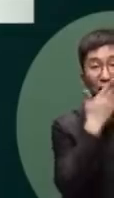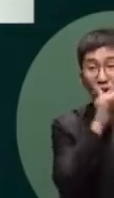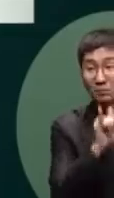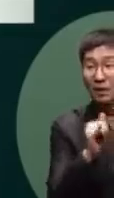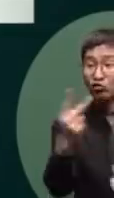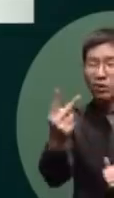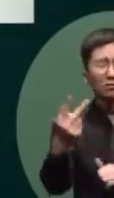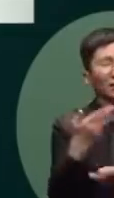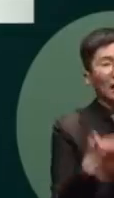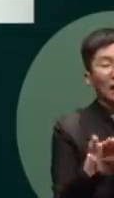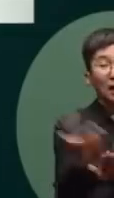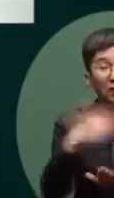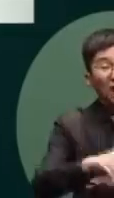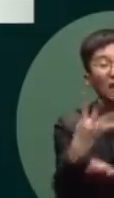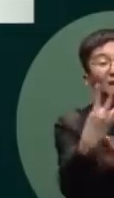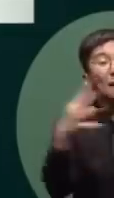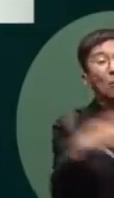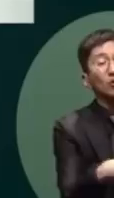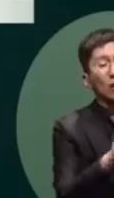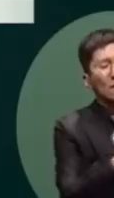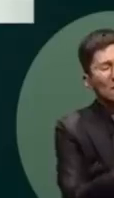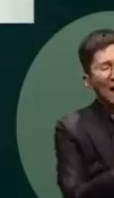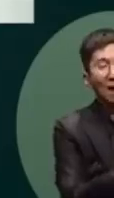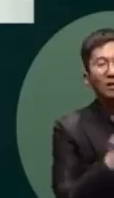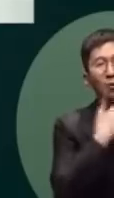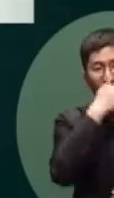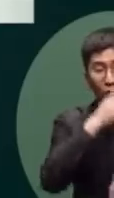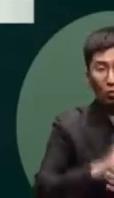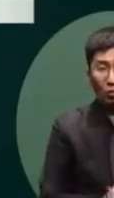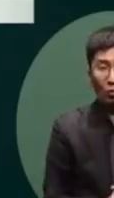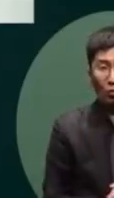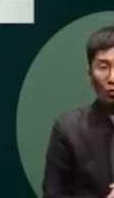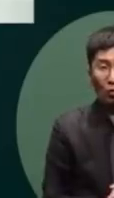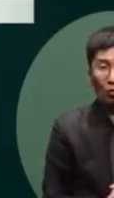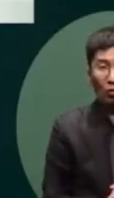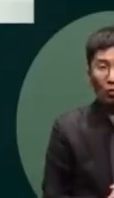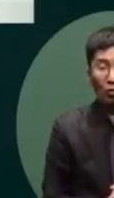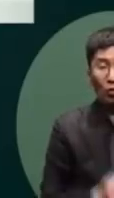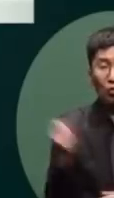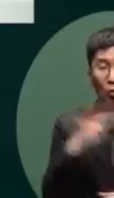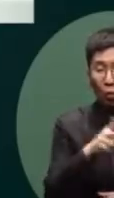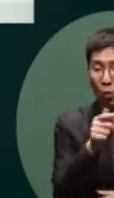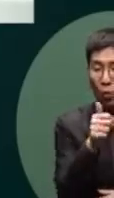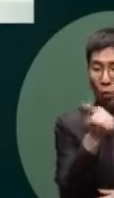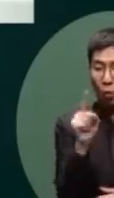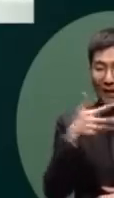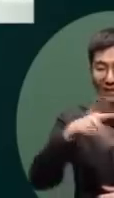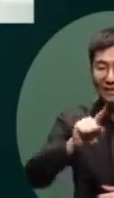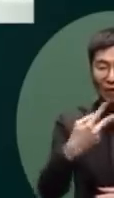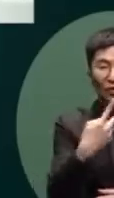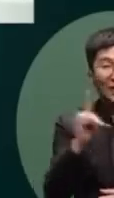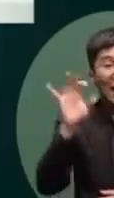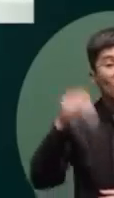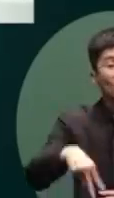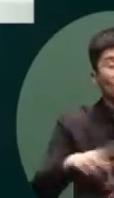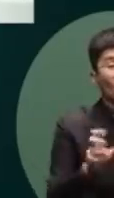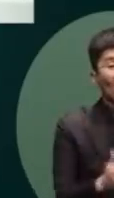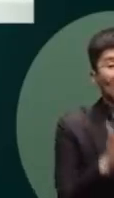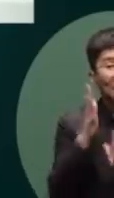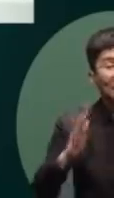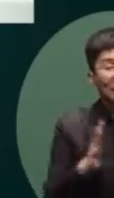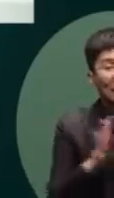게 드러났고 그리고 그 후에 이 화천대유라는 것이 이